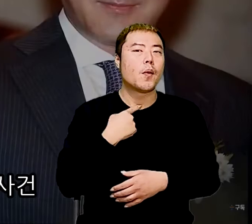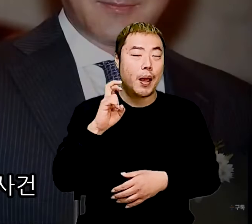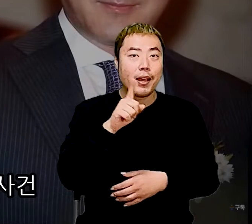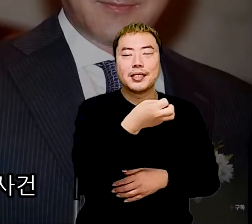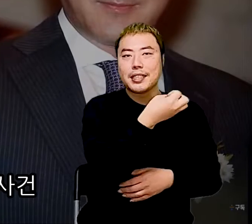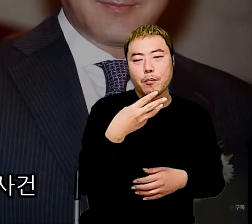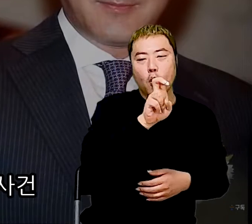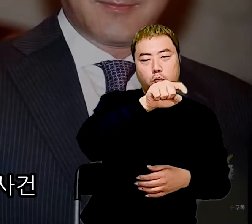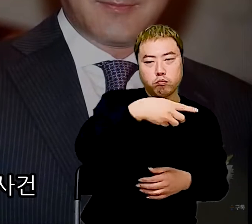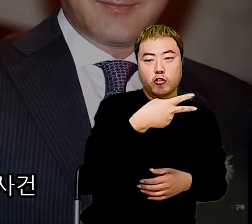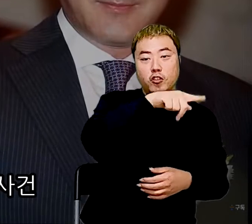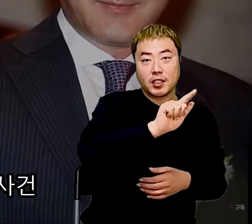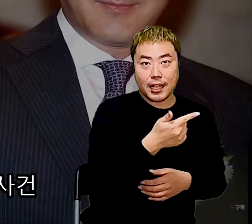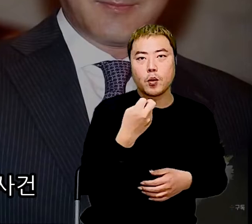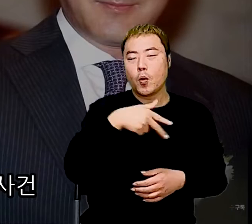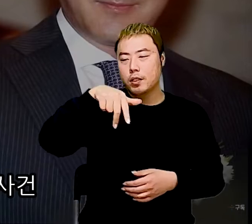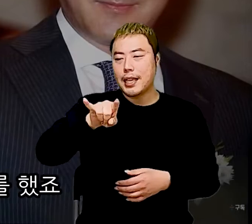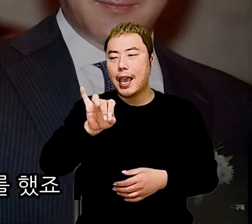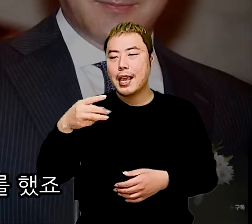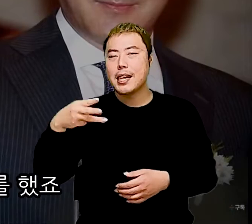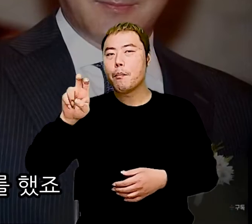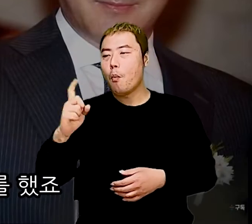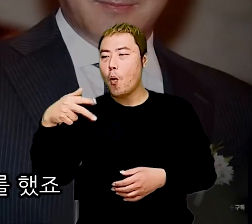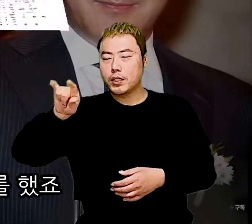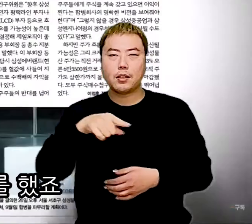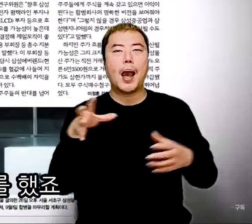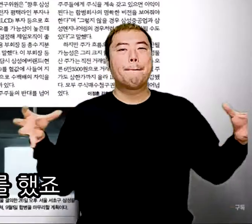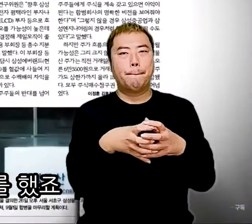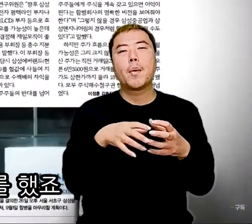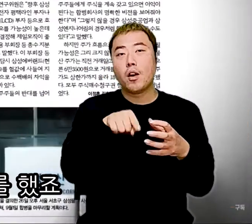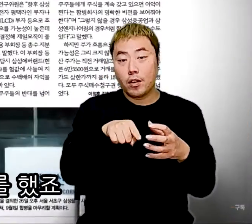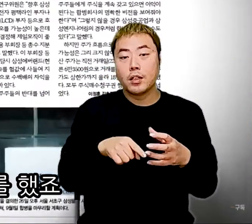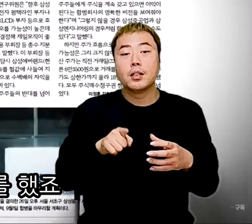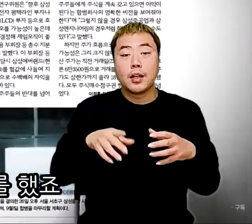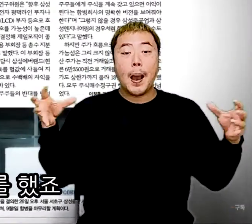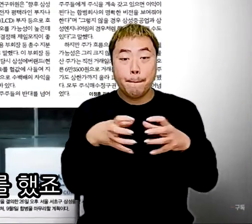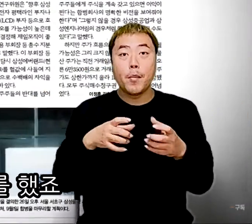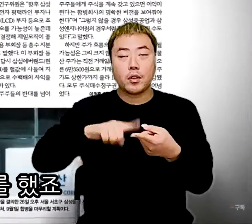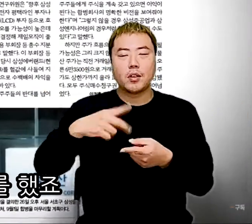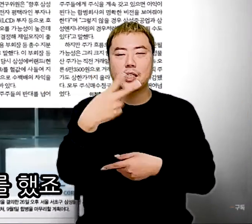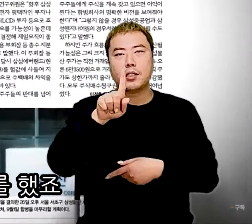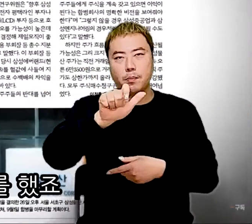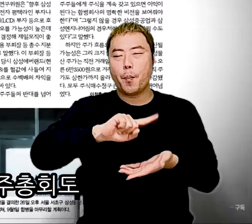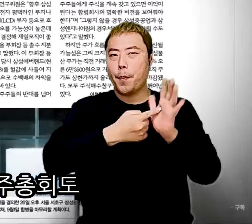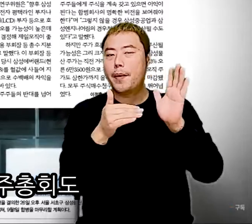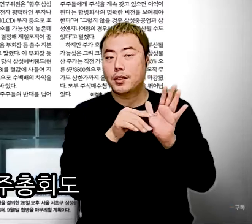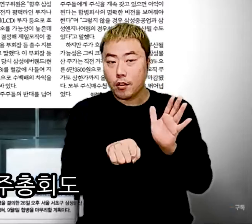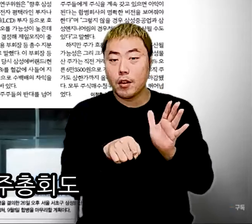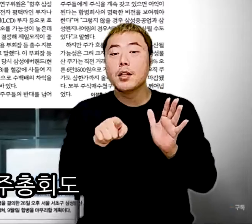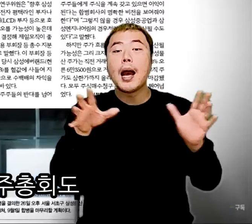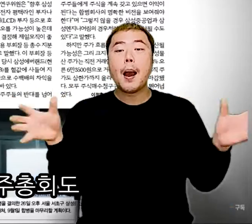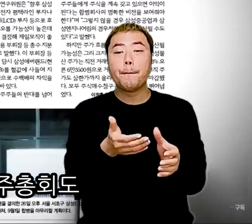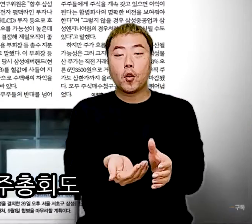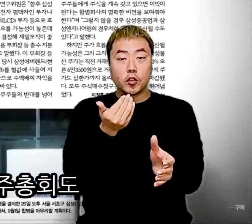들어본 삼성물산과 제일모직 합병 사건, 2015년 5월 26일 합병 발표를 했죠. 이